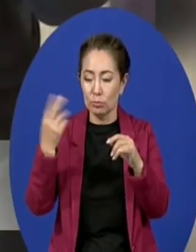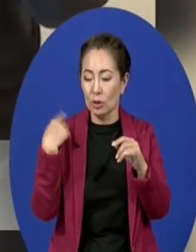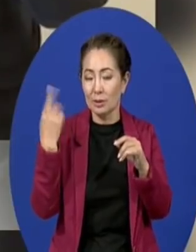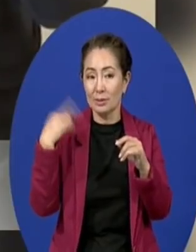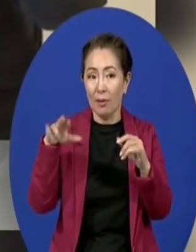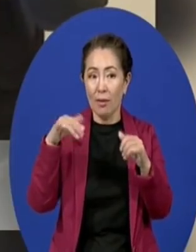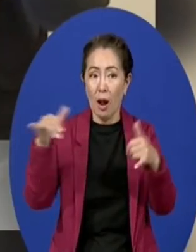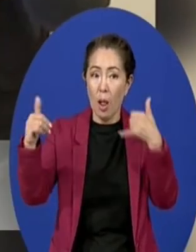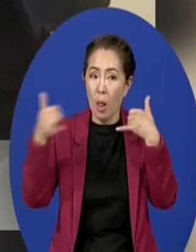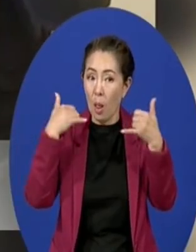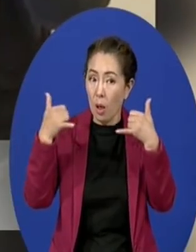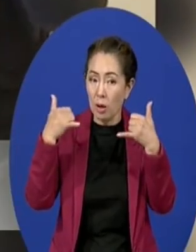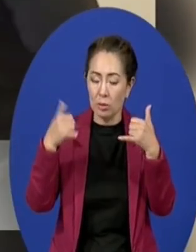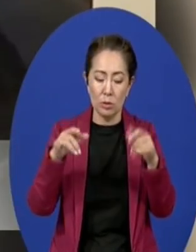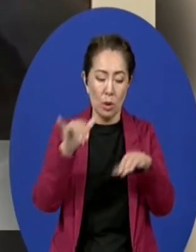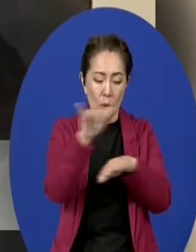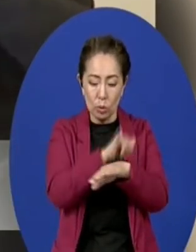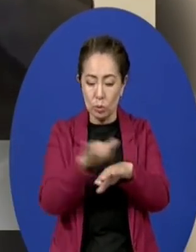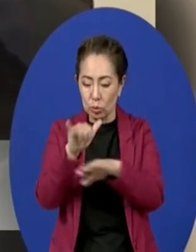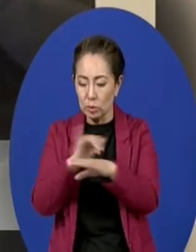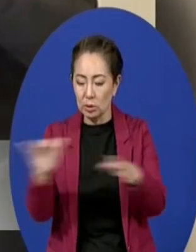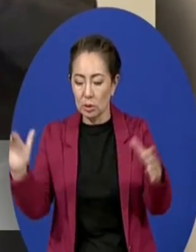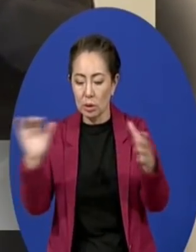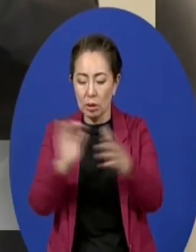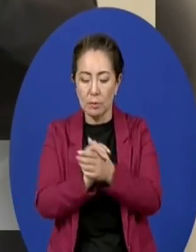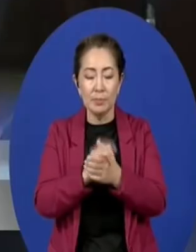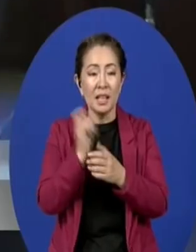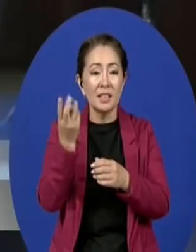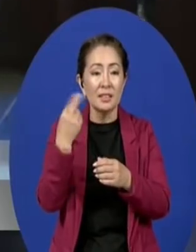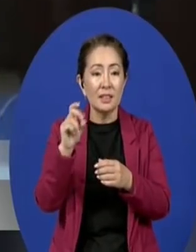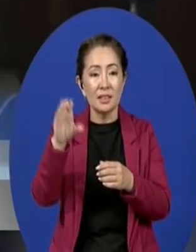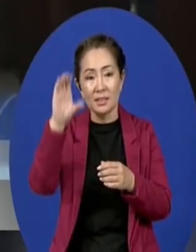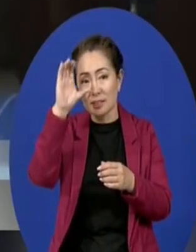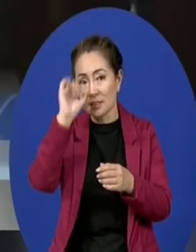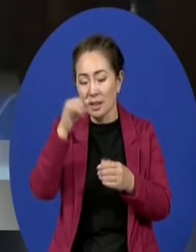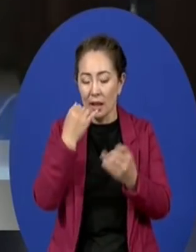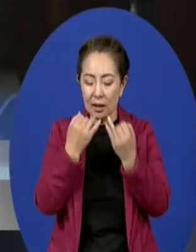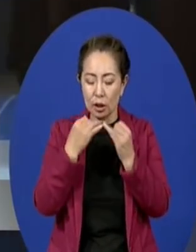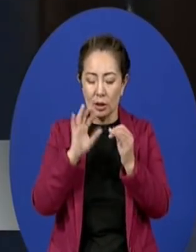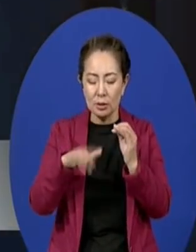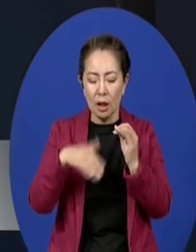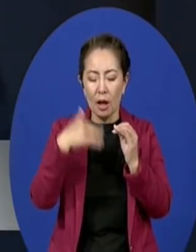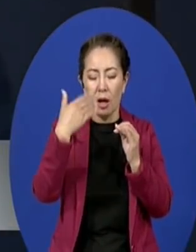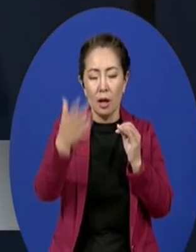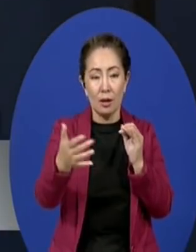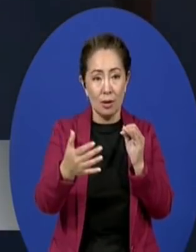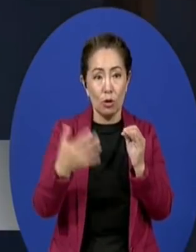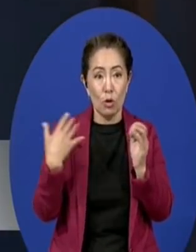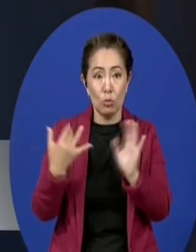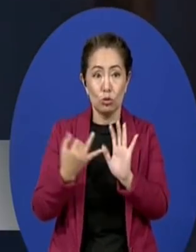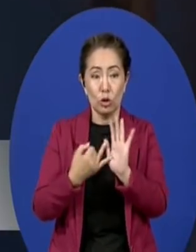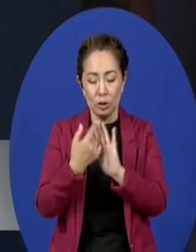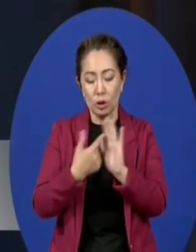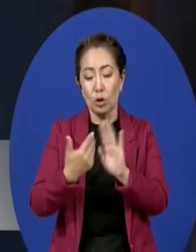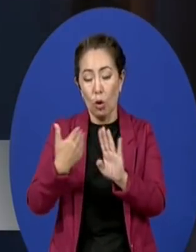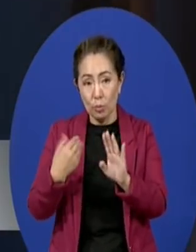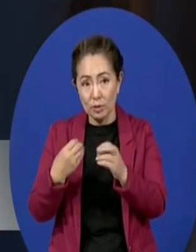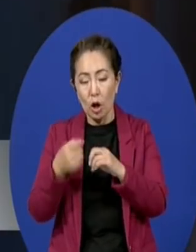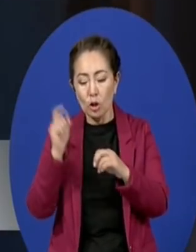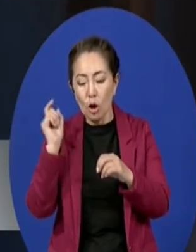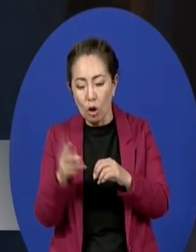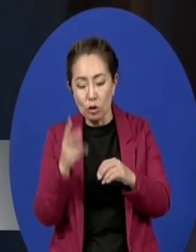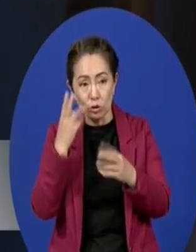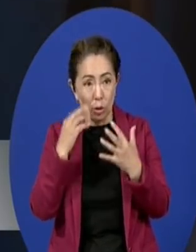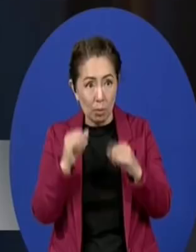ярилцжээ. Дээр хоёр улсын хооронд дид сайд нарын төвшний яриа уулзалт 7 сарын дараа дахин зохион байгуулагдлаа. Хоёр орны